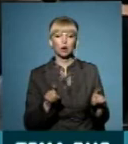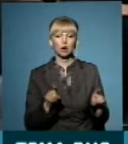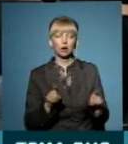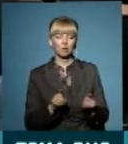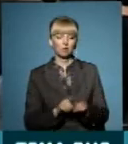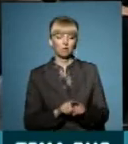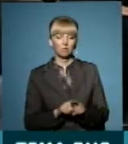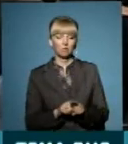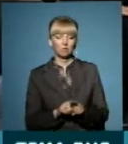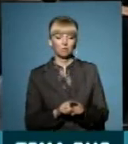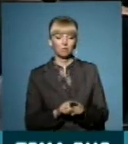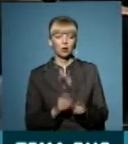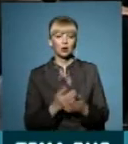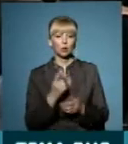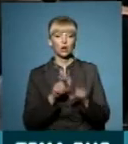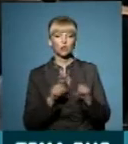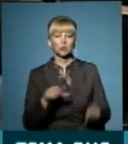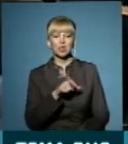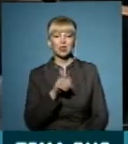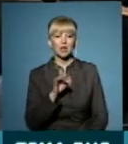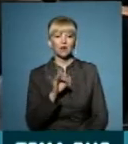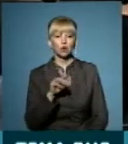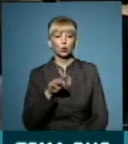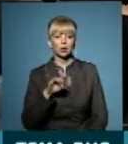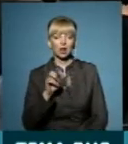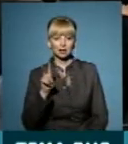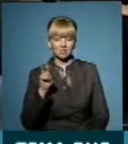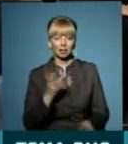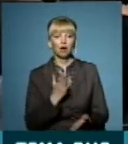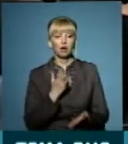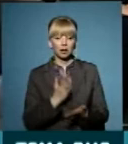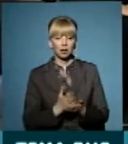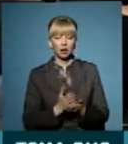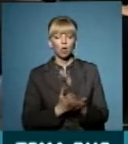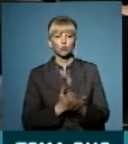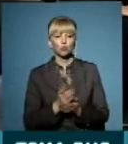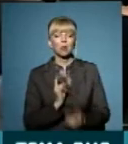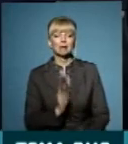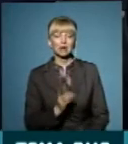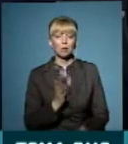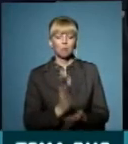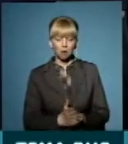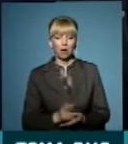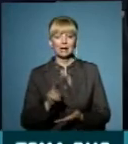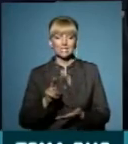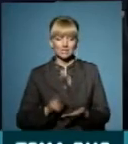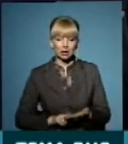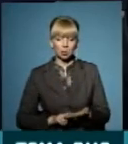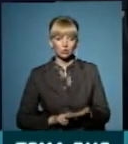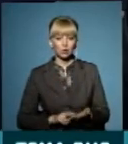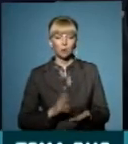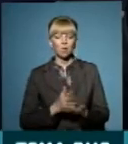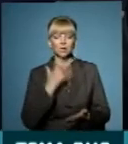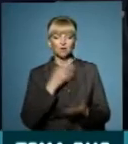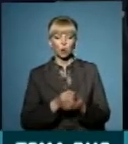як реклама, чи одна служба Євротранс, яка є служба таксі, яка має ліцензію і має